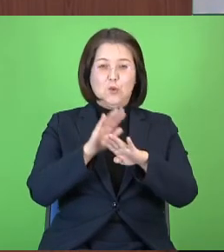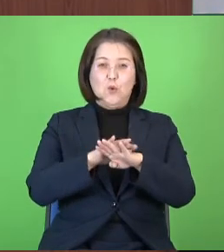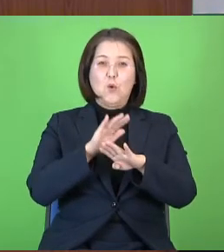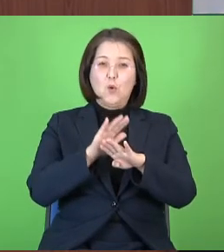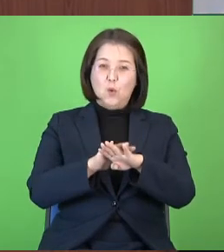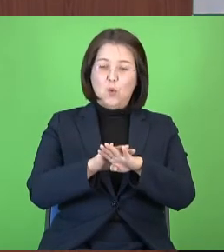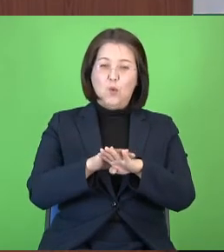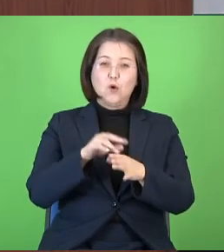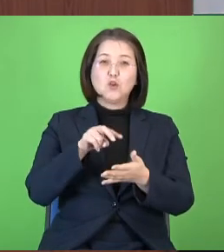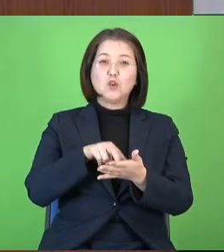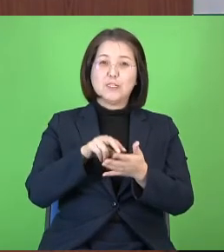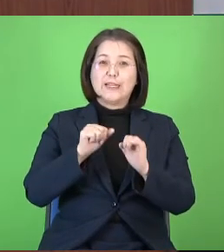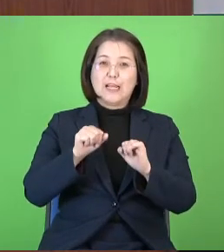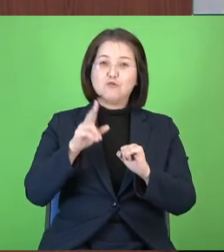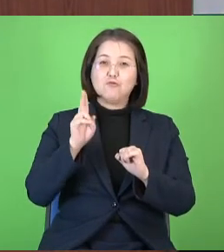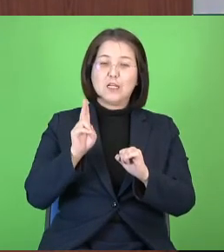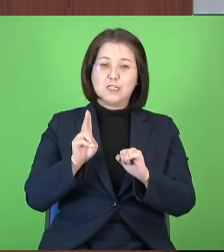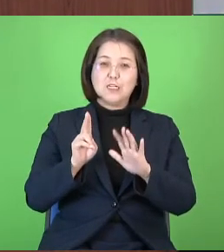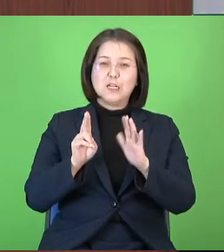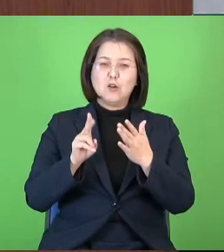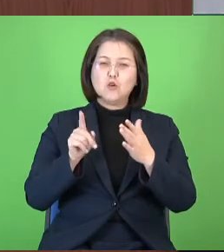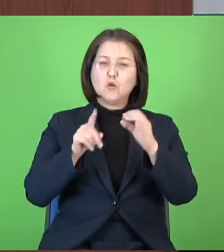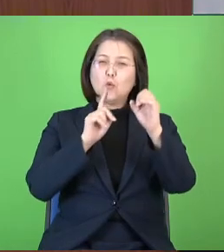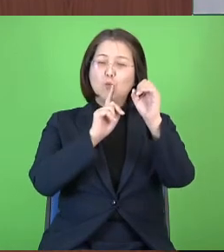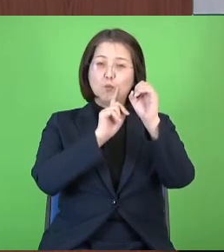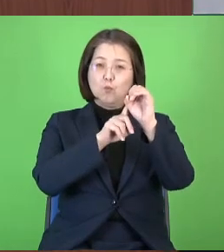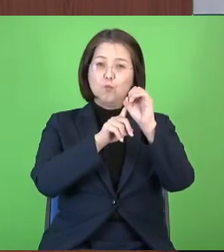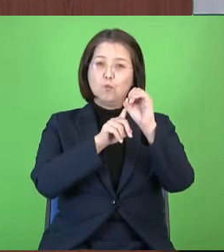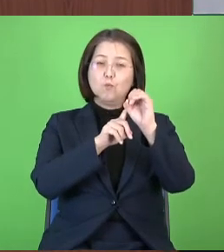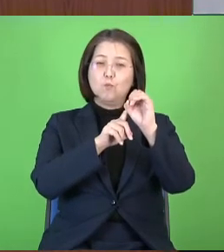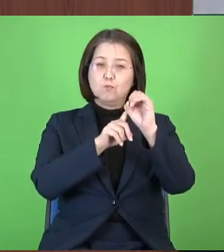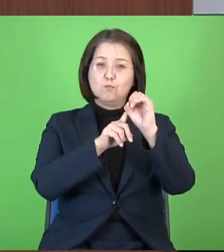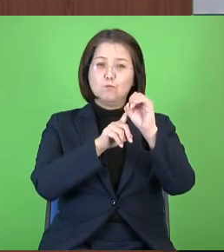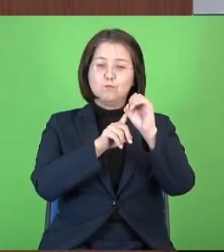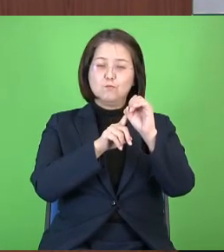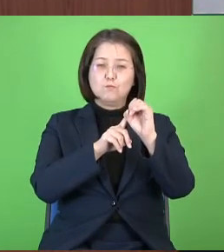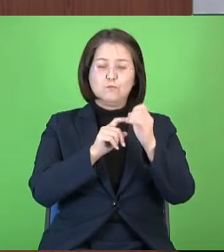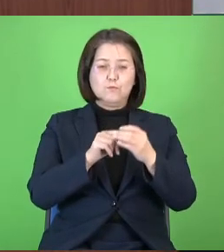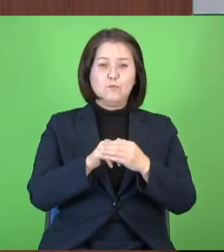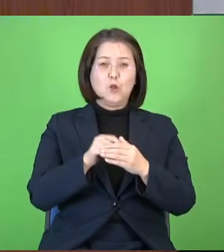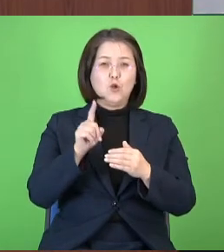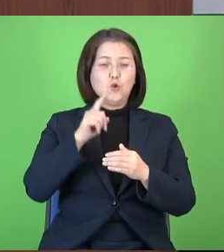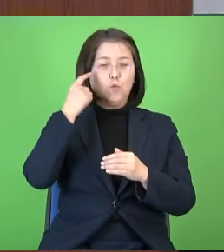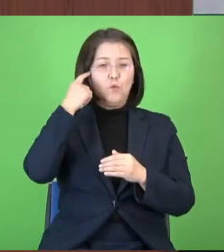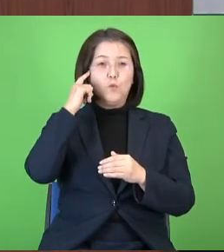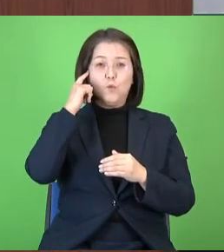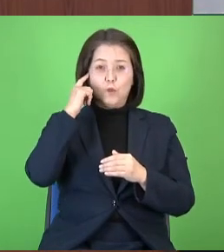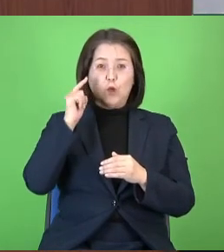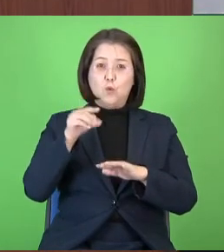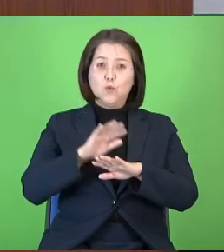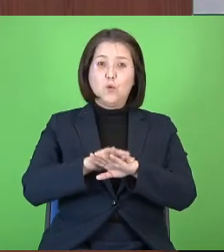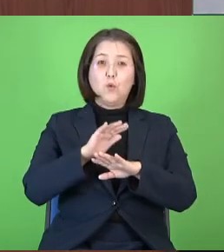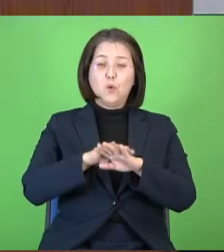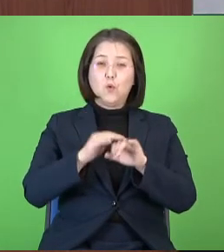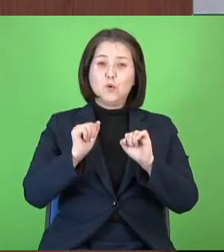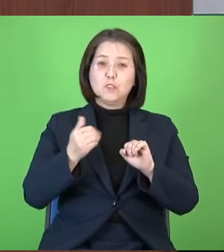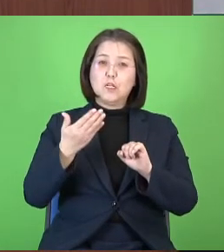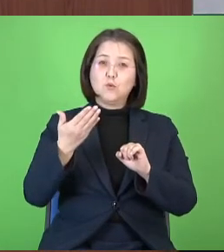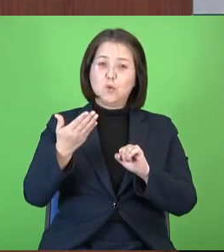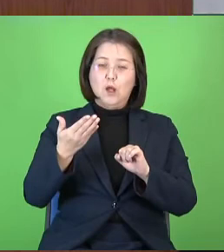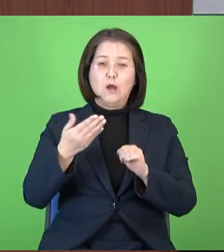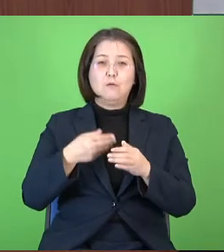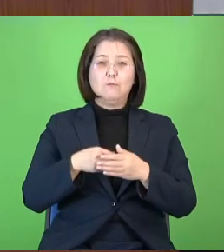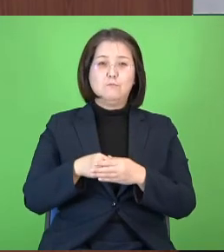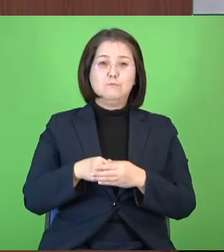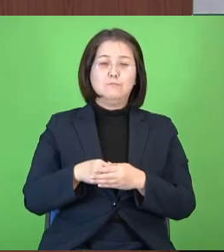ことだったと思うんですけどもその場であのうなんかこう金魚鉢イオンに行こうa 開会機械の